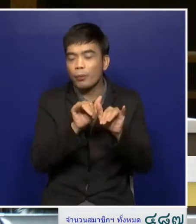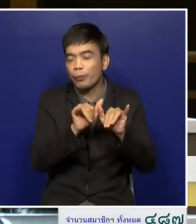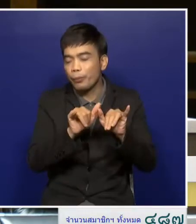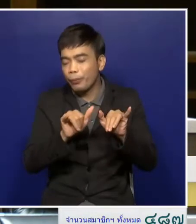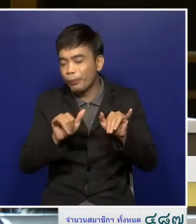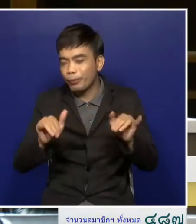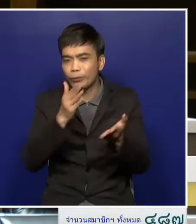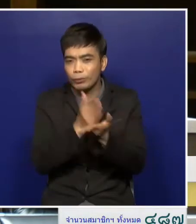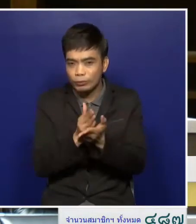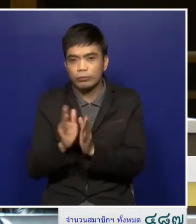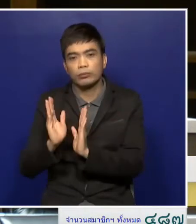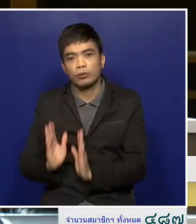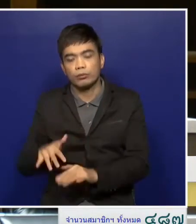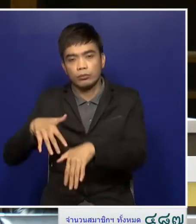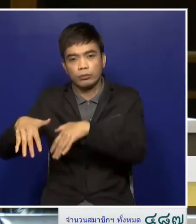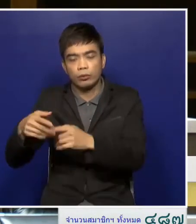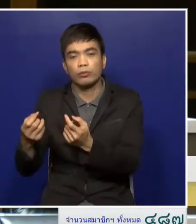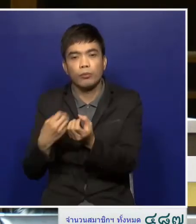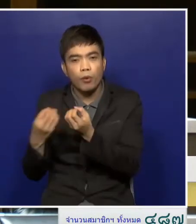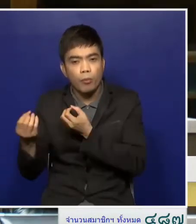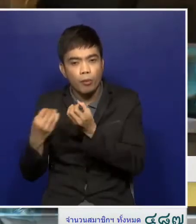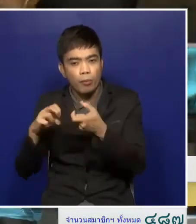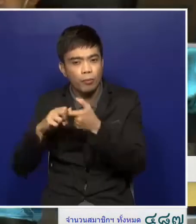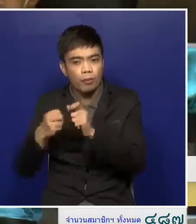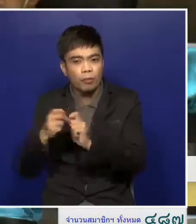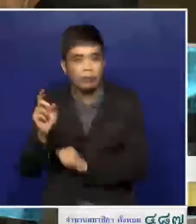ชนเป็นจำนวนมากนะครับเกี่ยวเรื่องการ